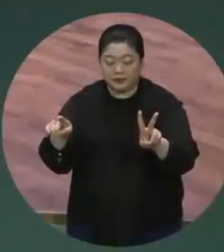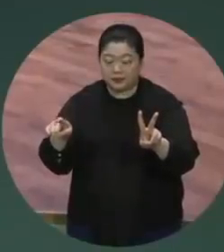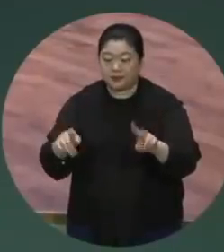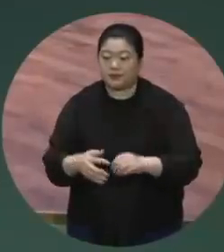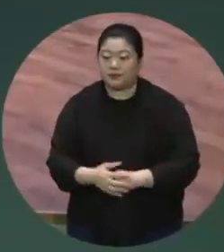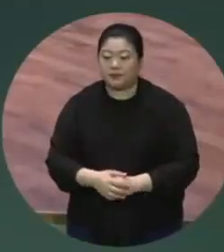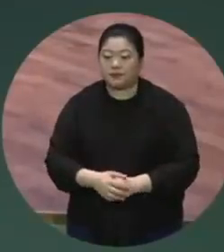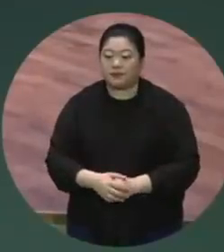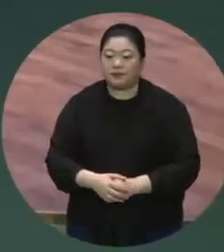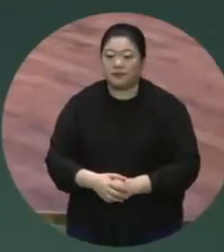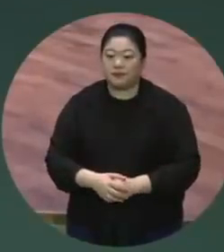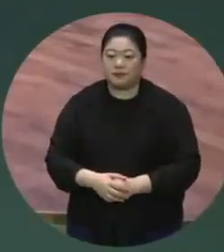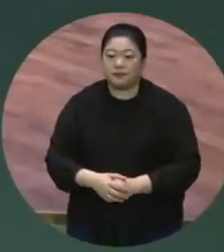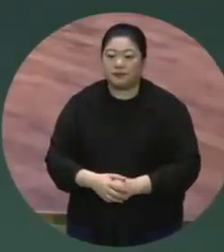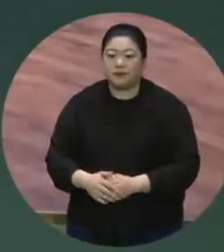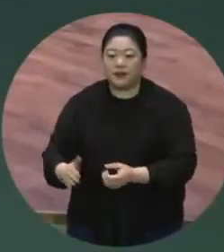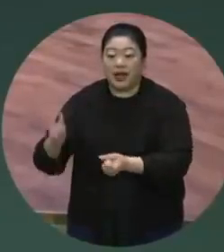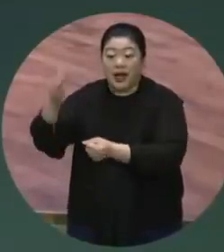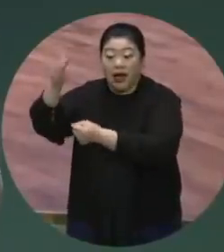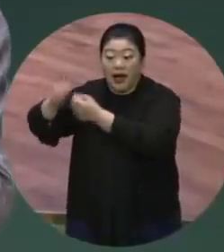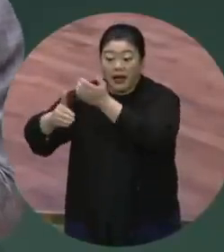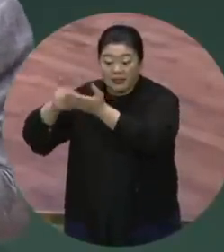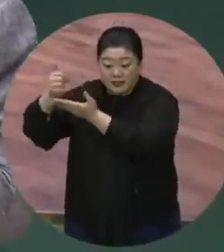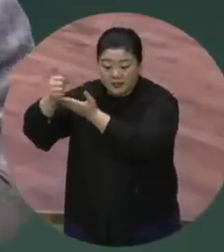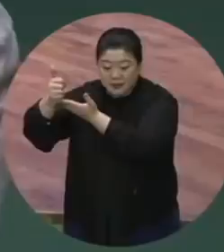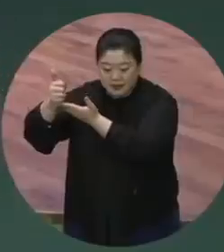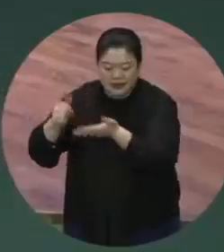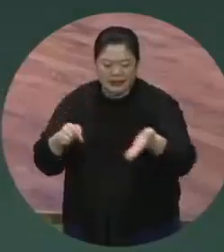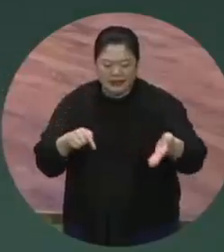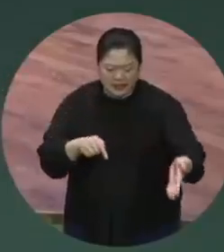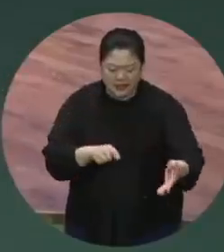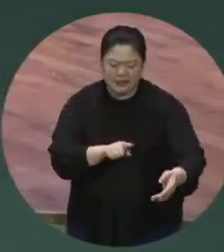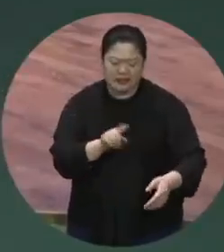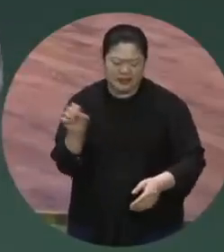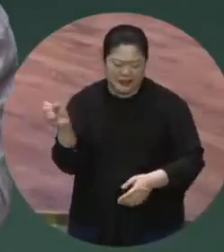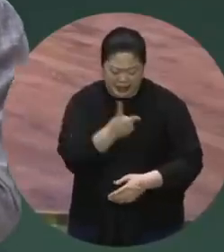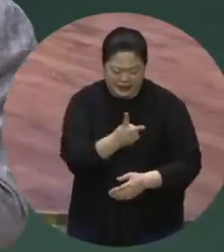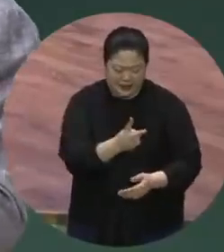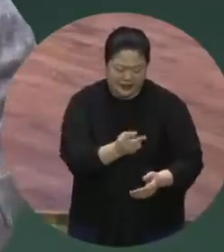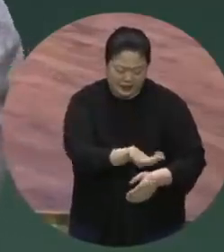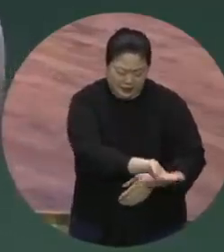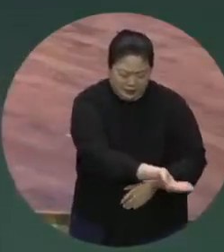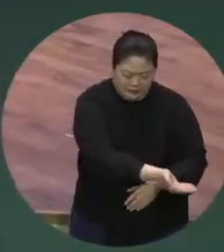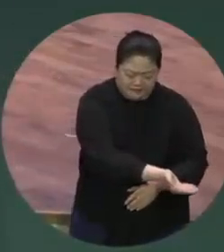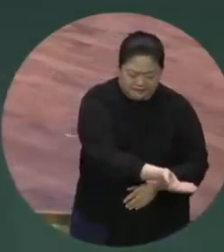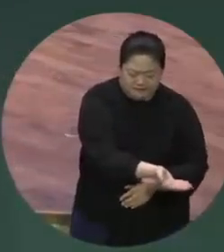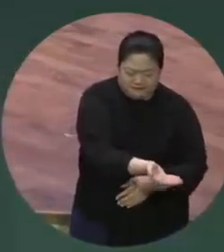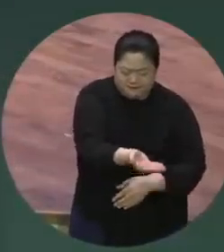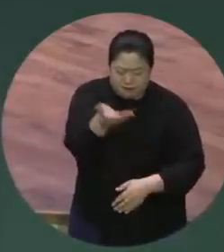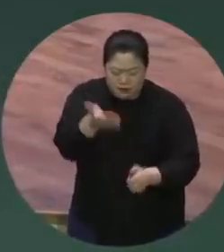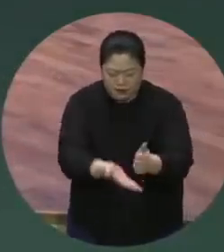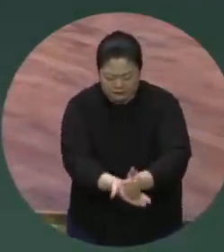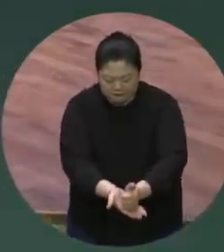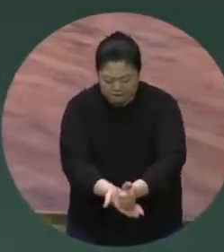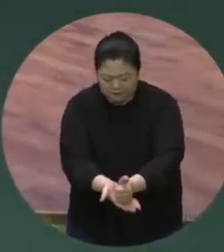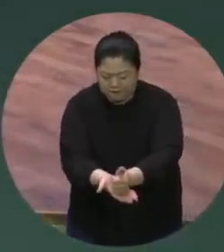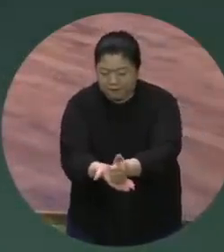말씀하시죠. 2장 11절. 하나님이 그를 지극히 높여, 지극히 높여.